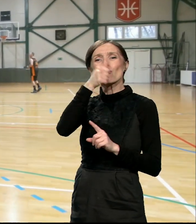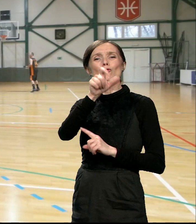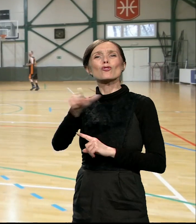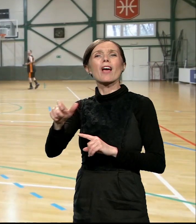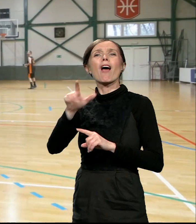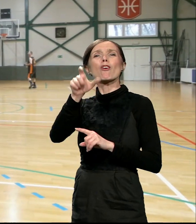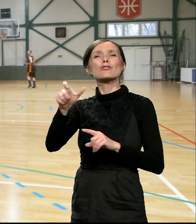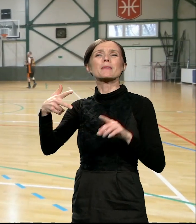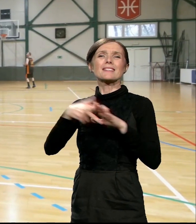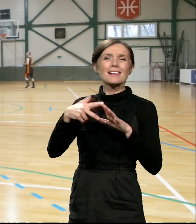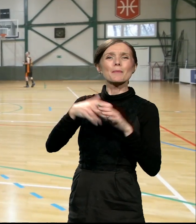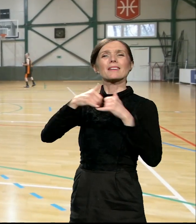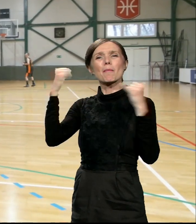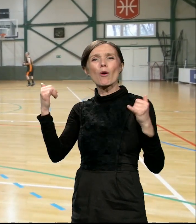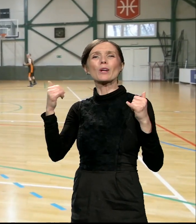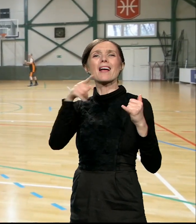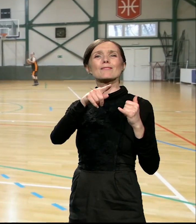metodički, motorički pristup.